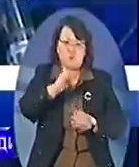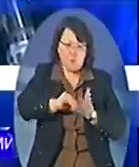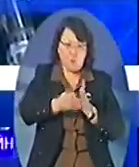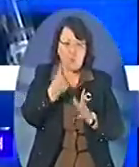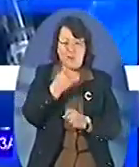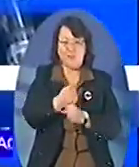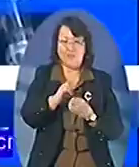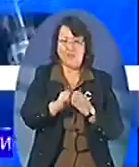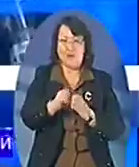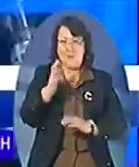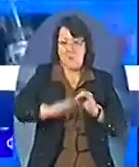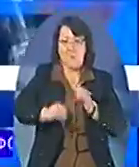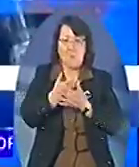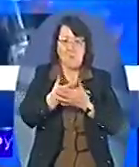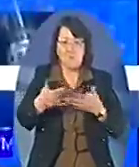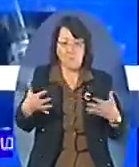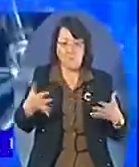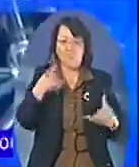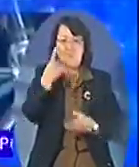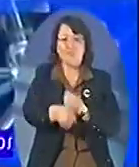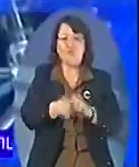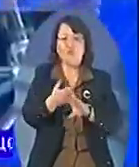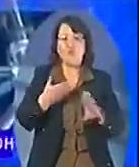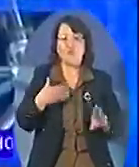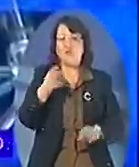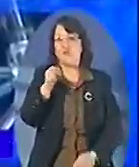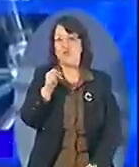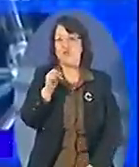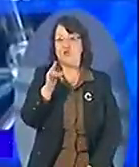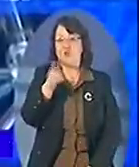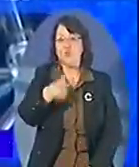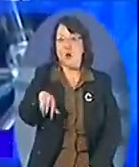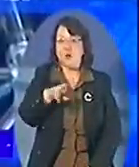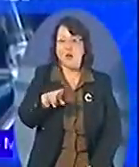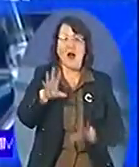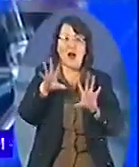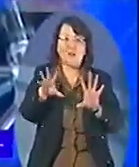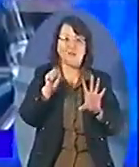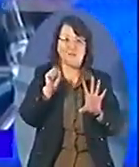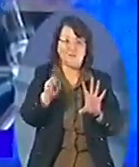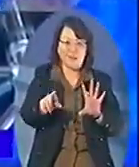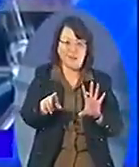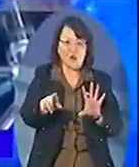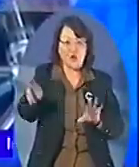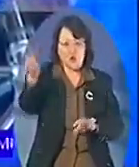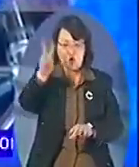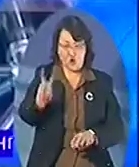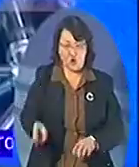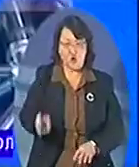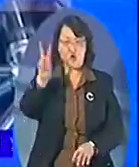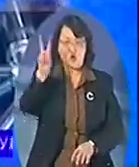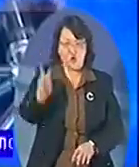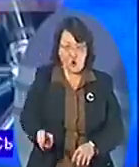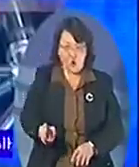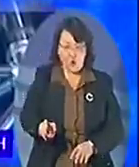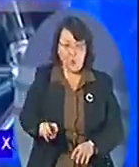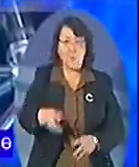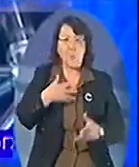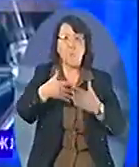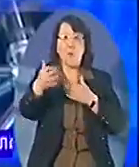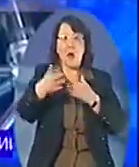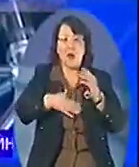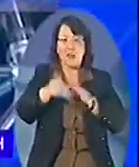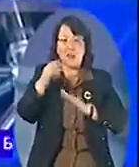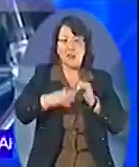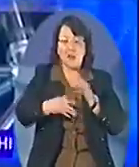материал. Өнгөрсөн жил Чингис Мондоос бид нар 10 гаруй сая долларыг барилгын материал тэр дотор орон